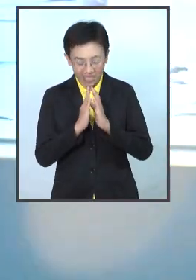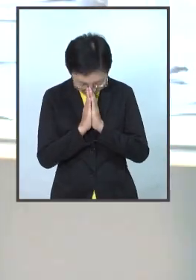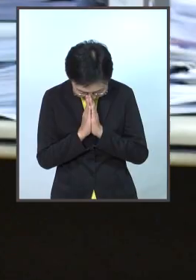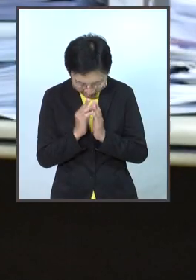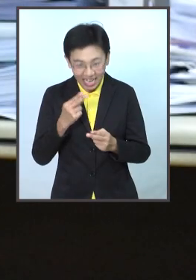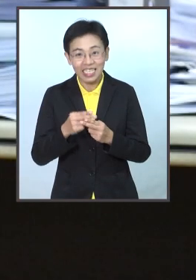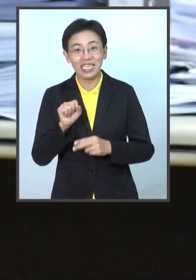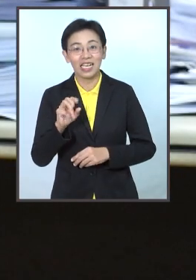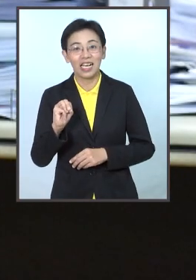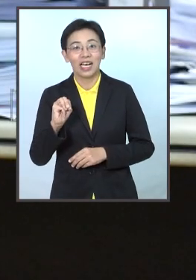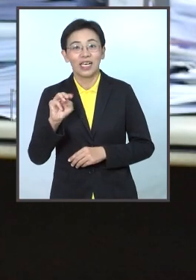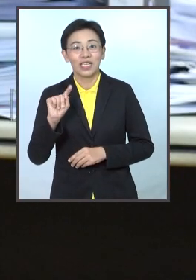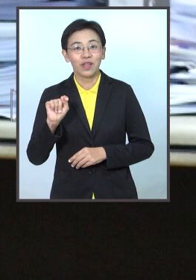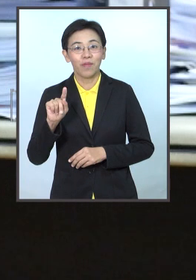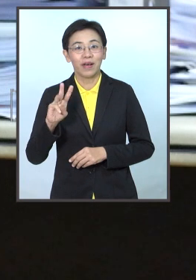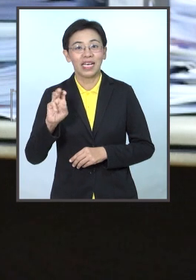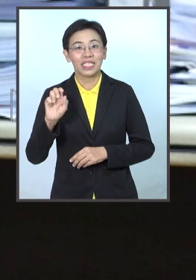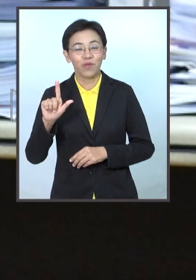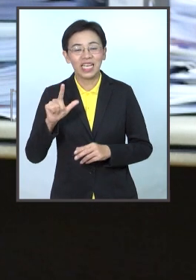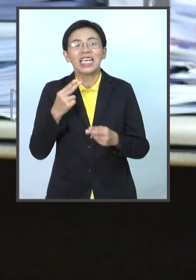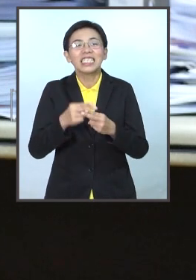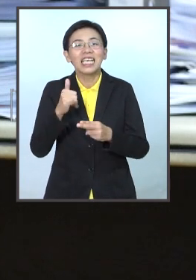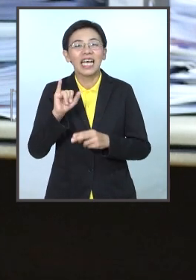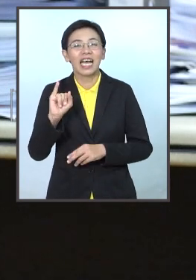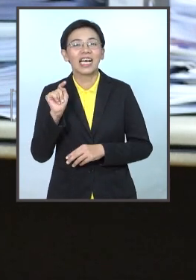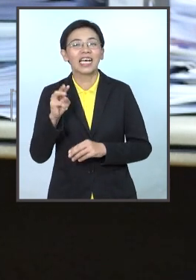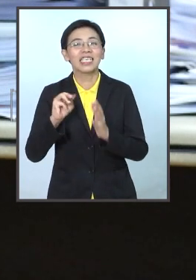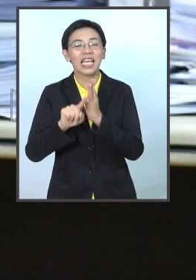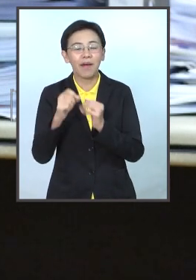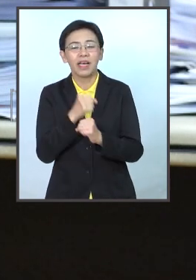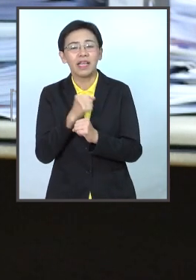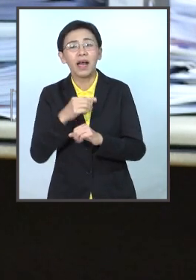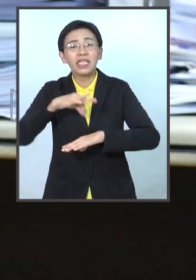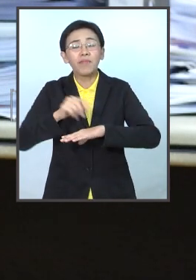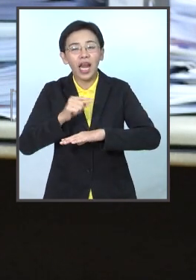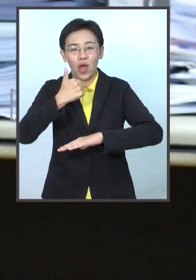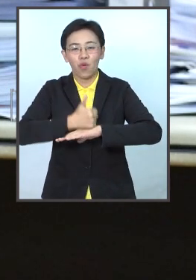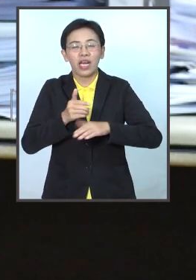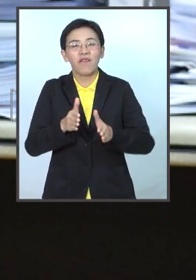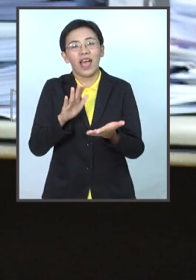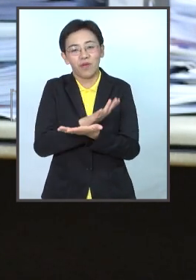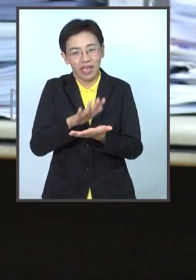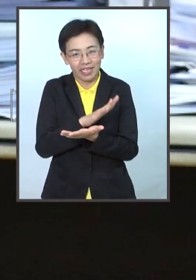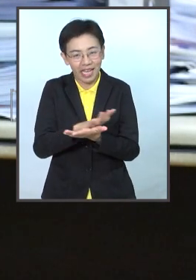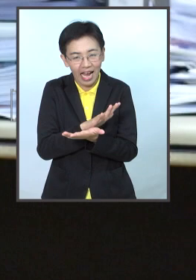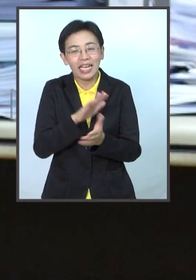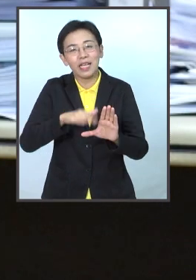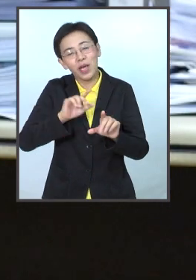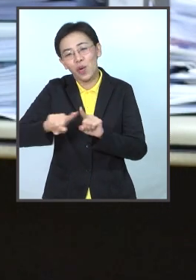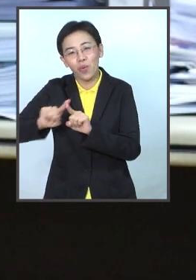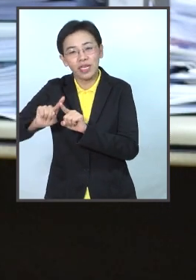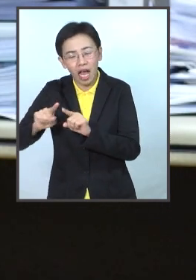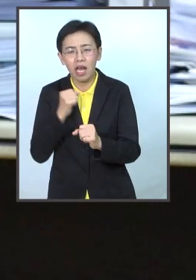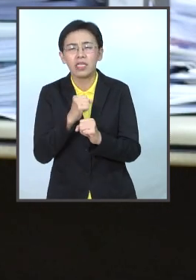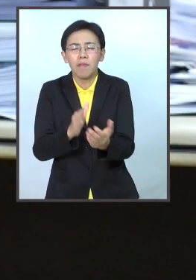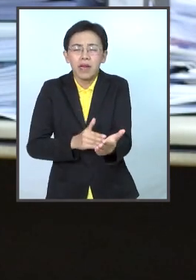สวัสดีค่ะ สุทวินกระแสสินนะคะชื่อเล่นชื่อน้องทามนะคะทำงานที่นี่ในตำแหน่งหัวหน้างานที่เป็นเอกสารนะคะทำงานที่นี่ก็ม